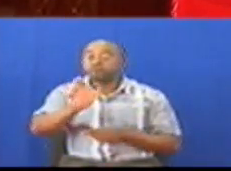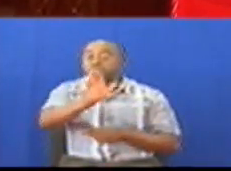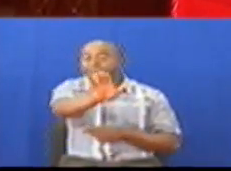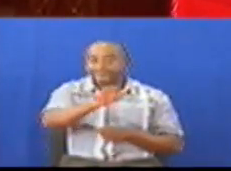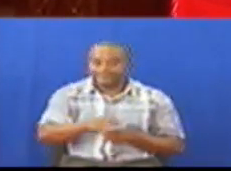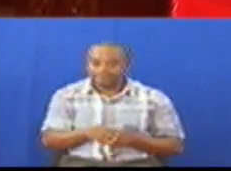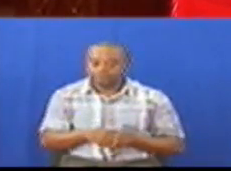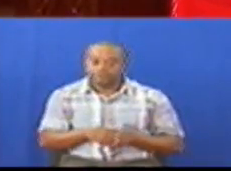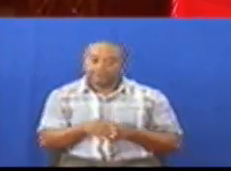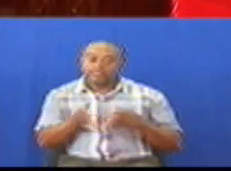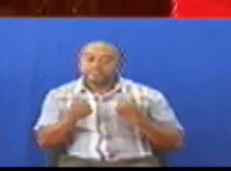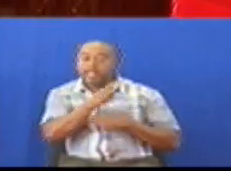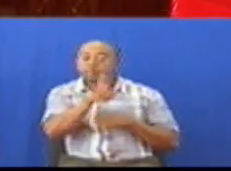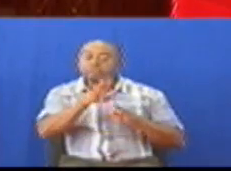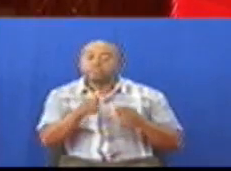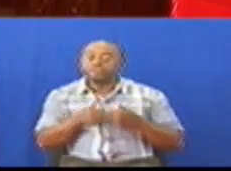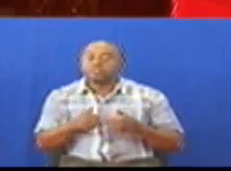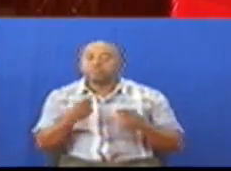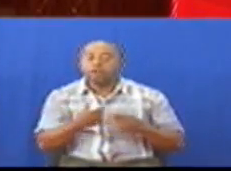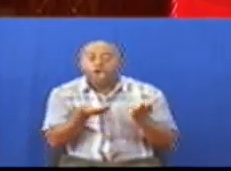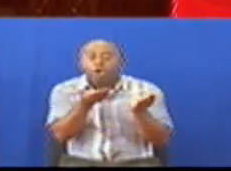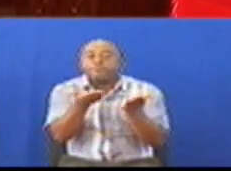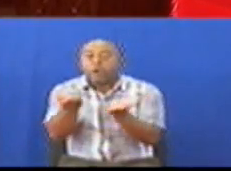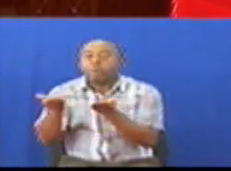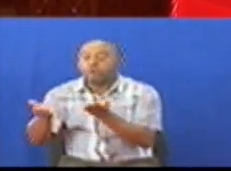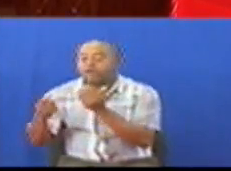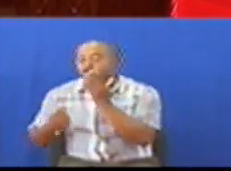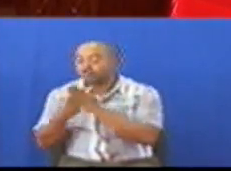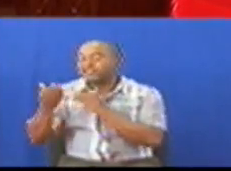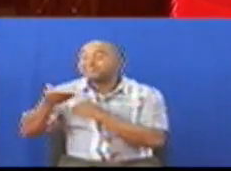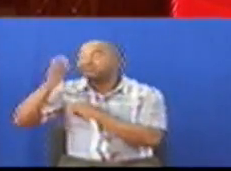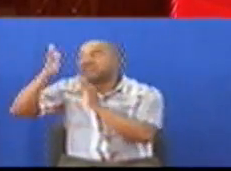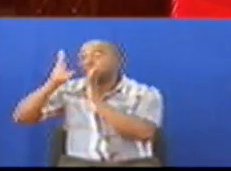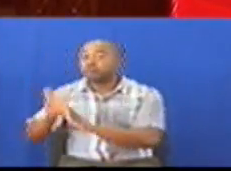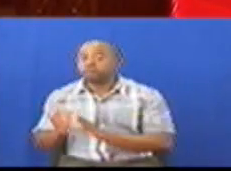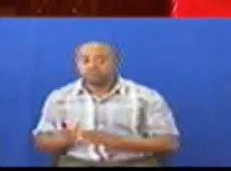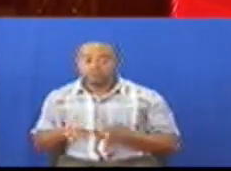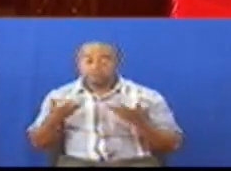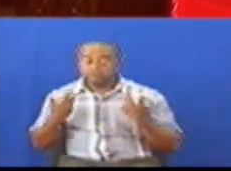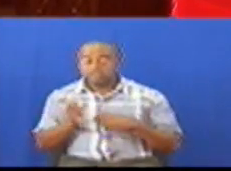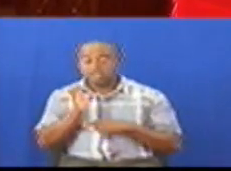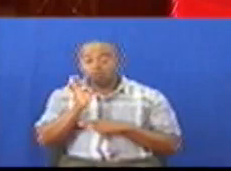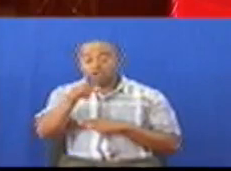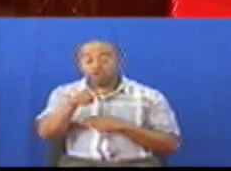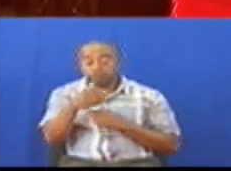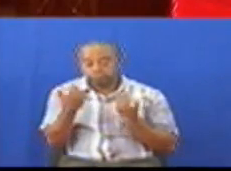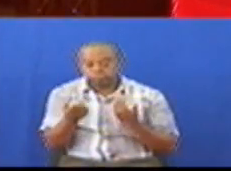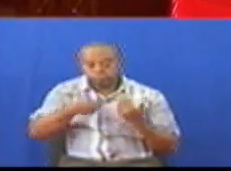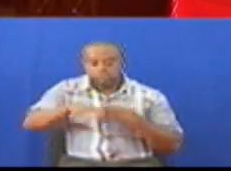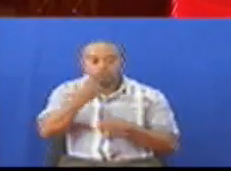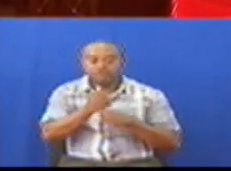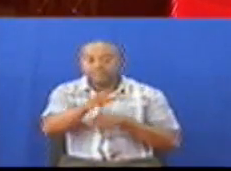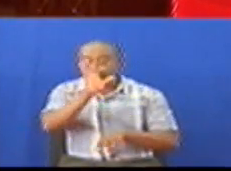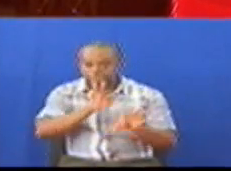basi kuwa tegemezi na omba omba kwa serikali kuu. Mheshimiwa Naibu Spika, kwa kuwa mwaka huu ni mwaka wa uchaguzi, tunawataka